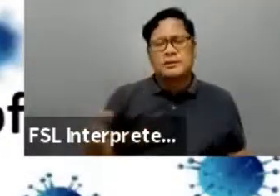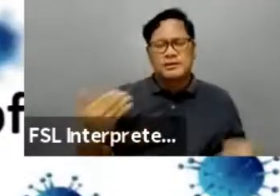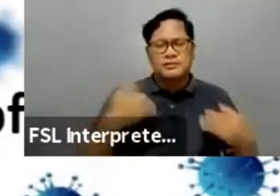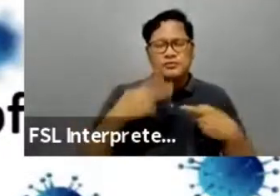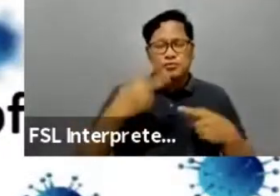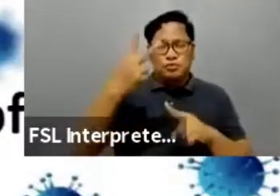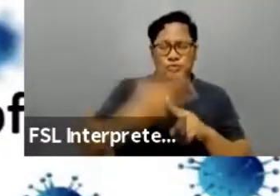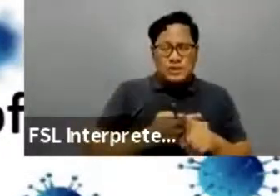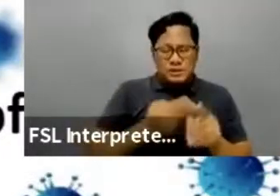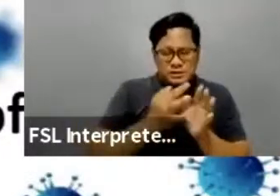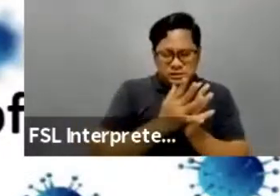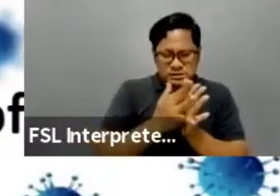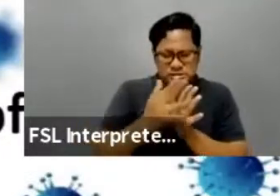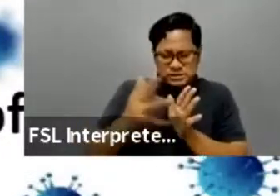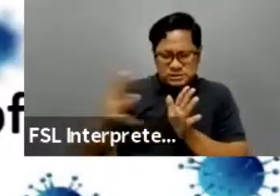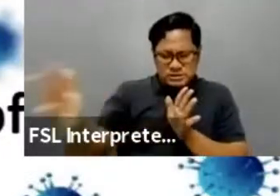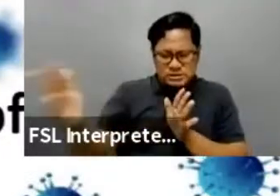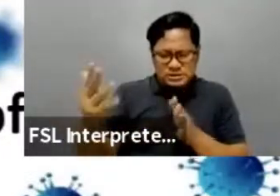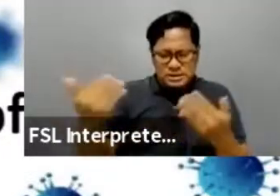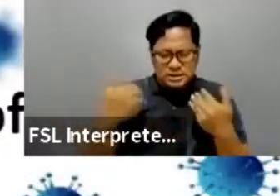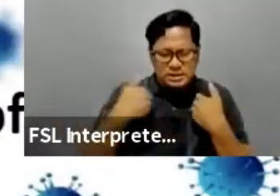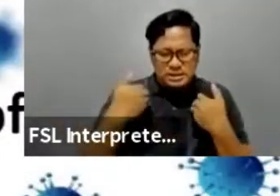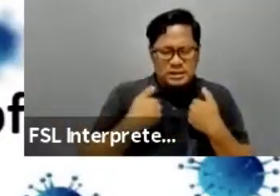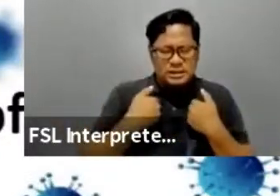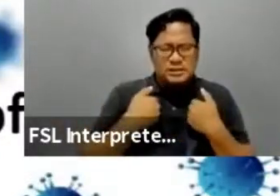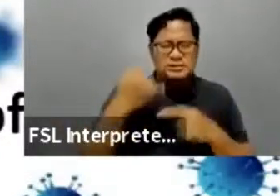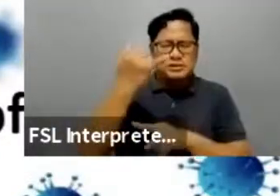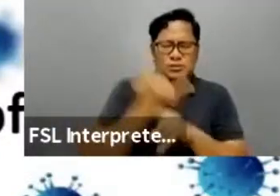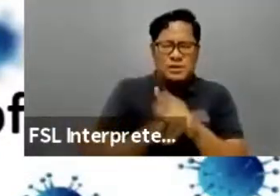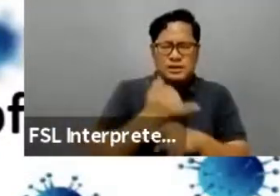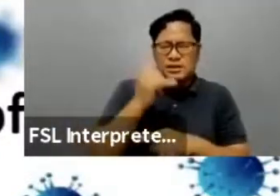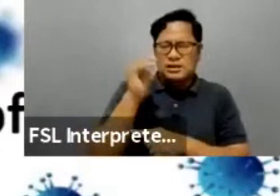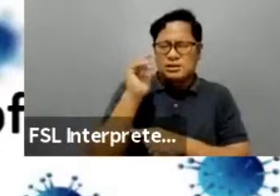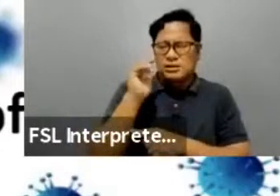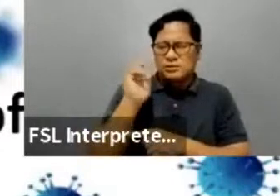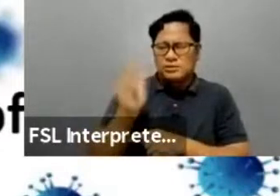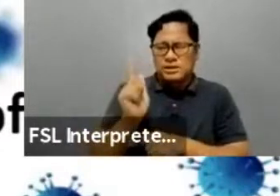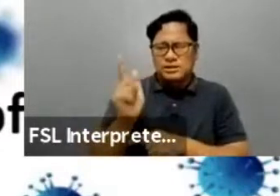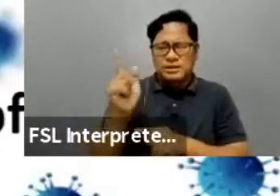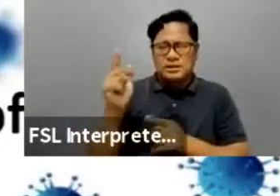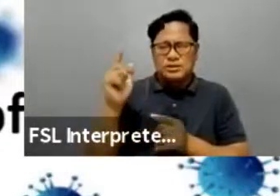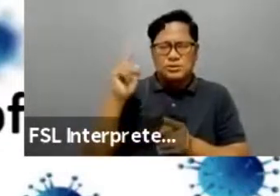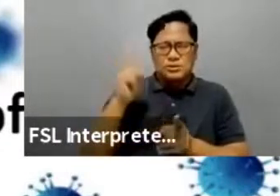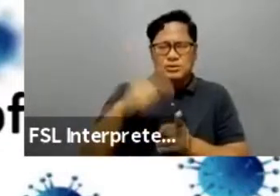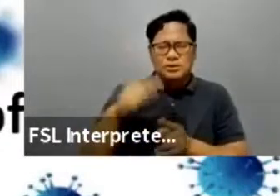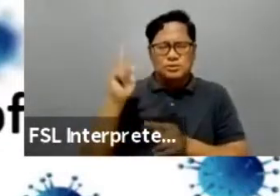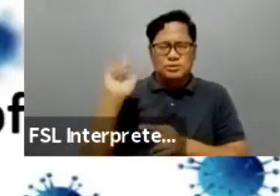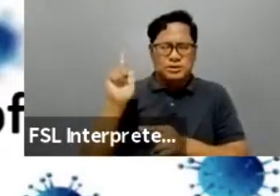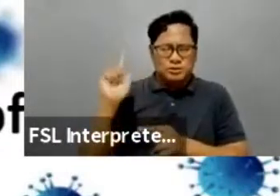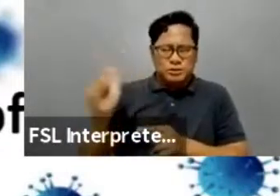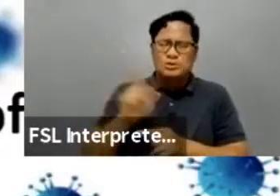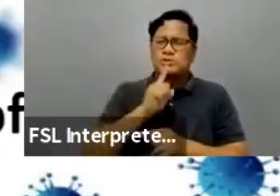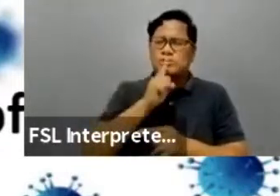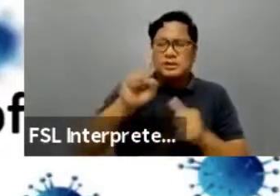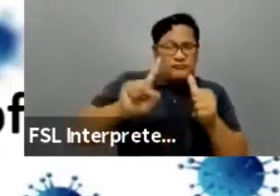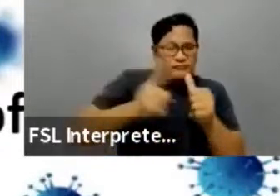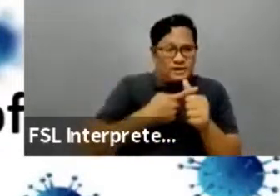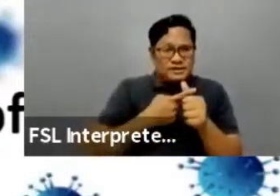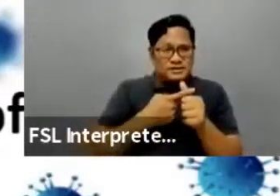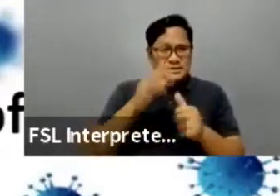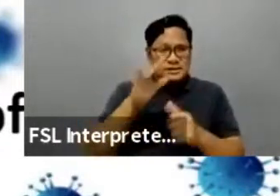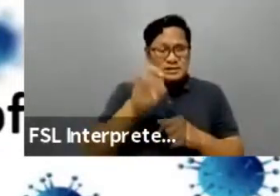buwan pagkatapos noon, noong January 30, 2020, ang unang kaso ng COVID-19